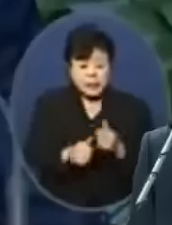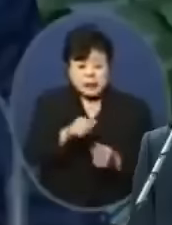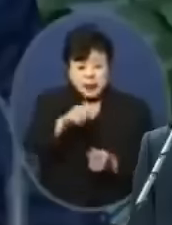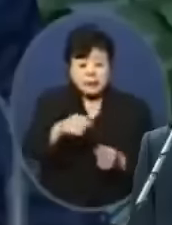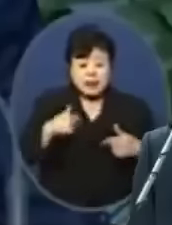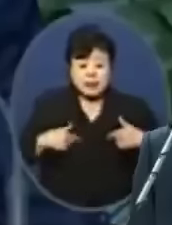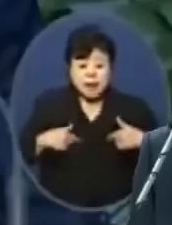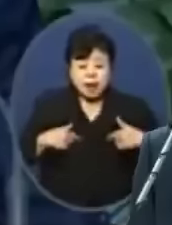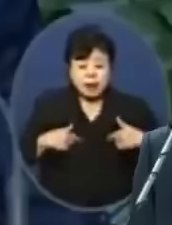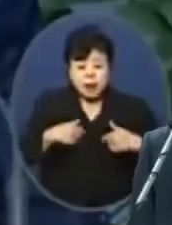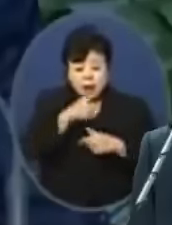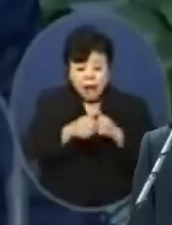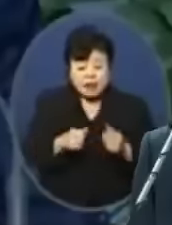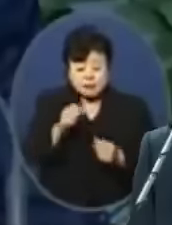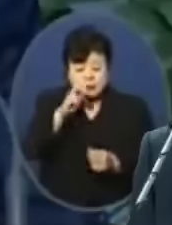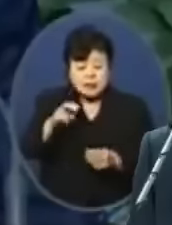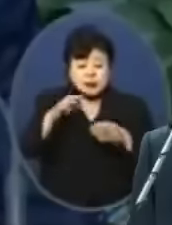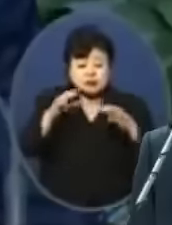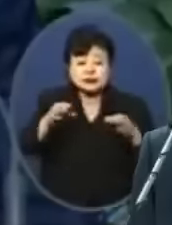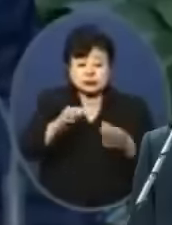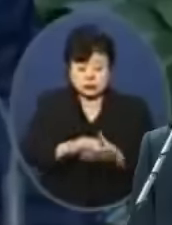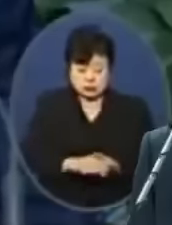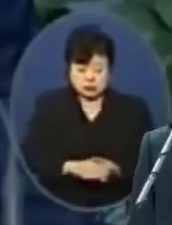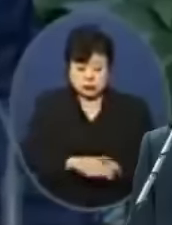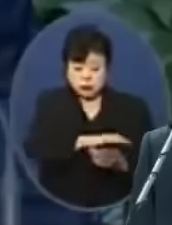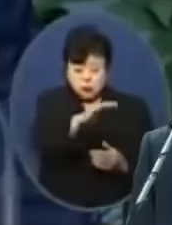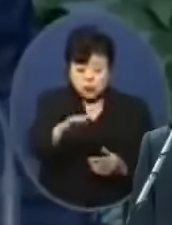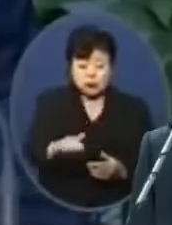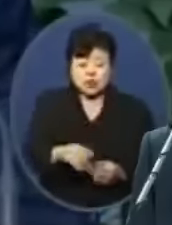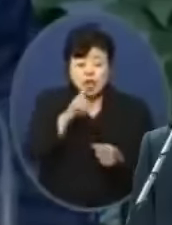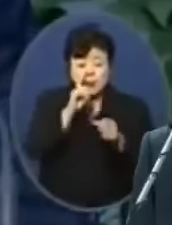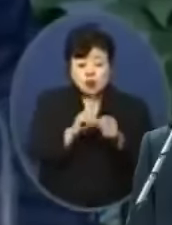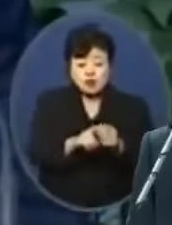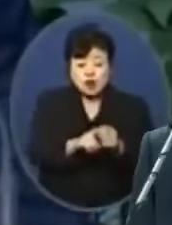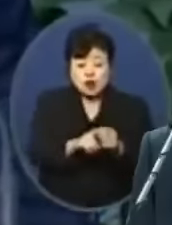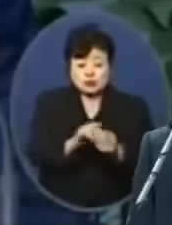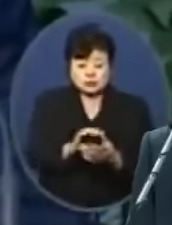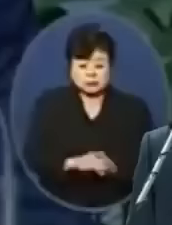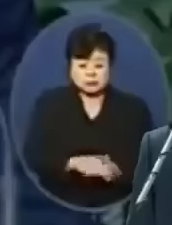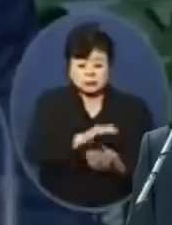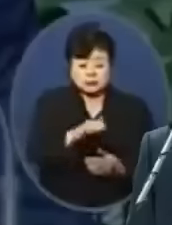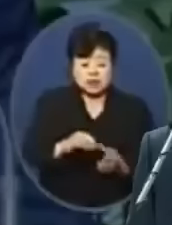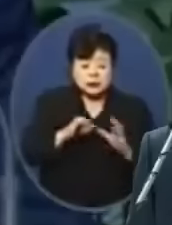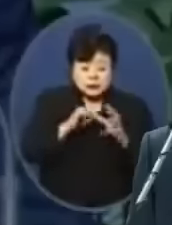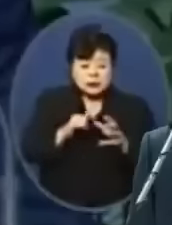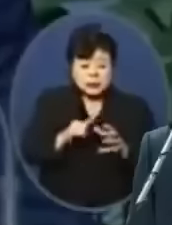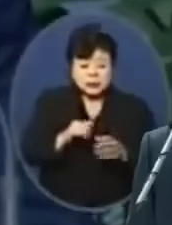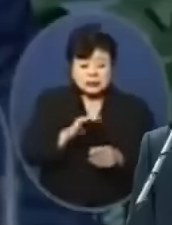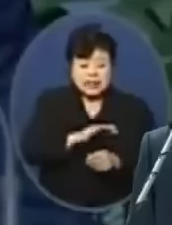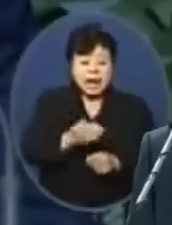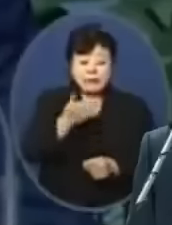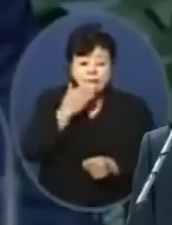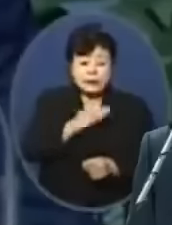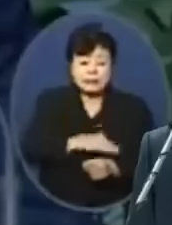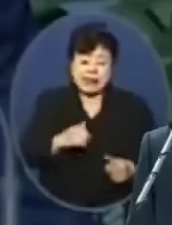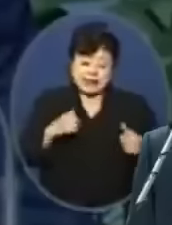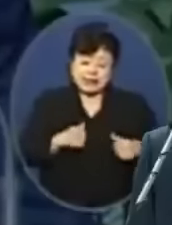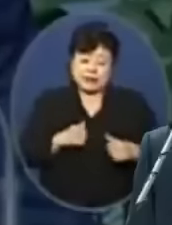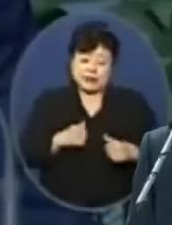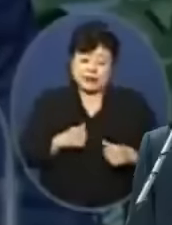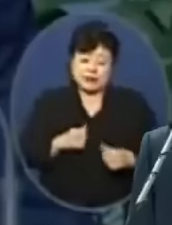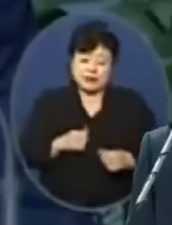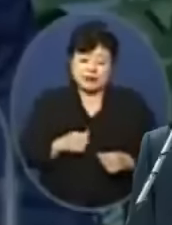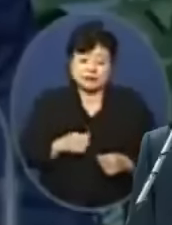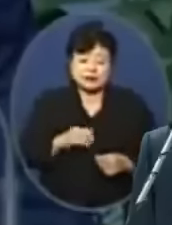앞에 기뻐하고 하나님을 찬송하는 것이 우리의 목적이니 우리가 세상에 잘 먹고 잘 입고 잘못